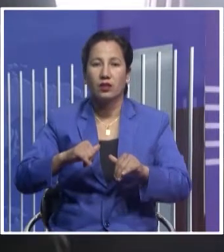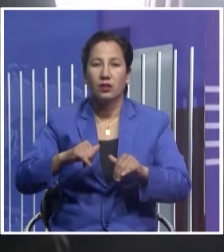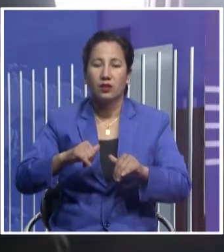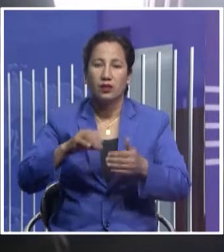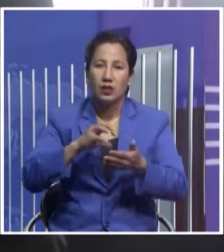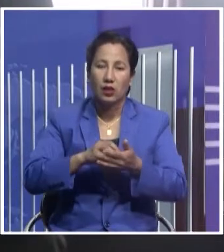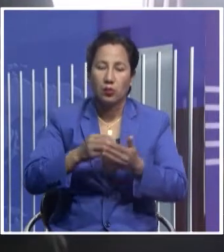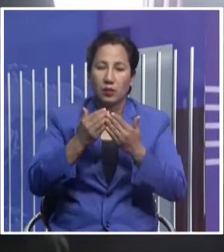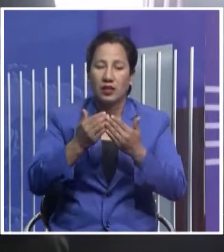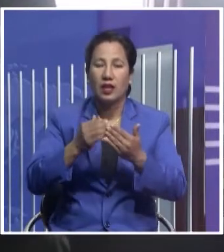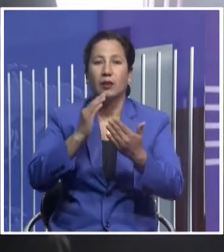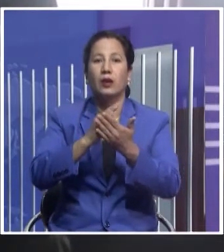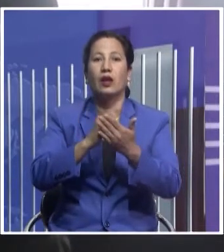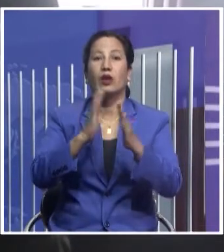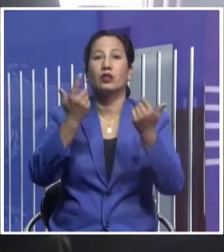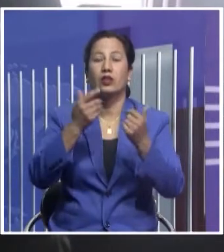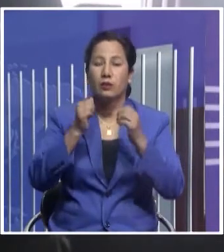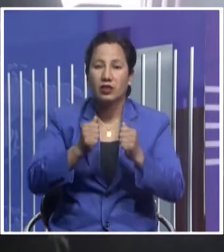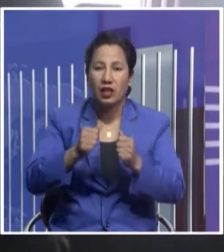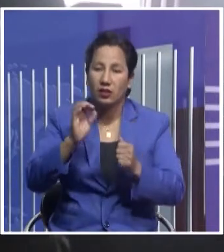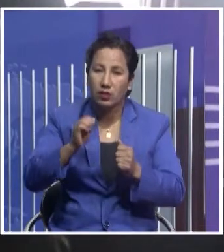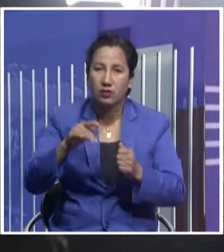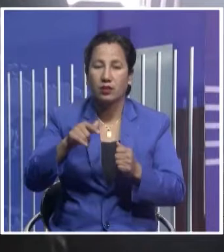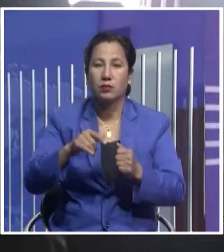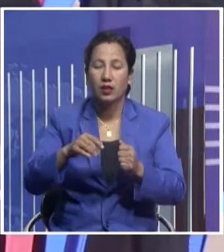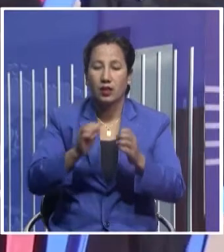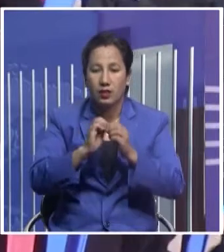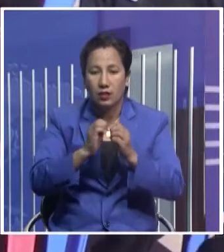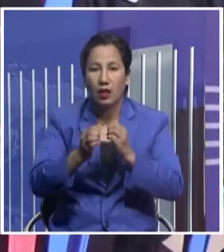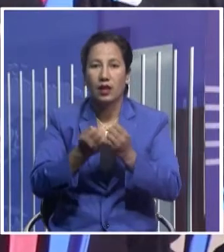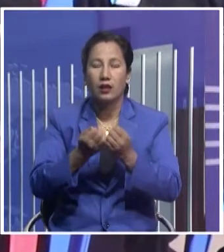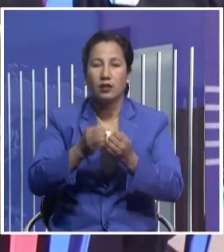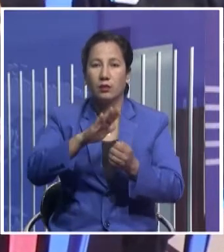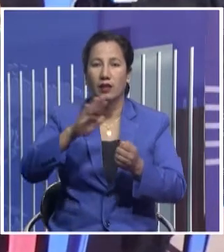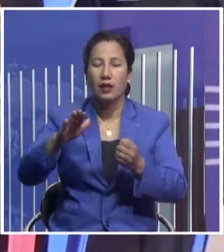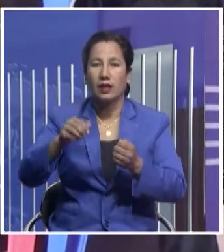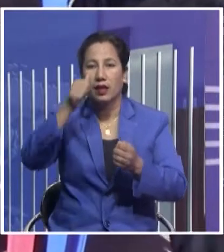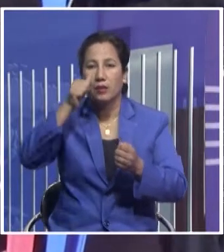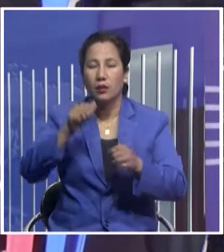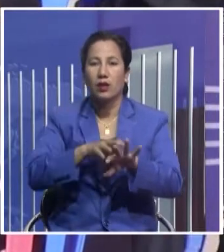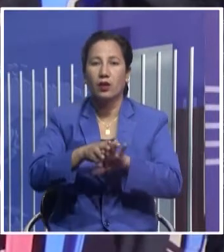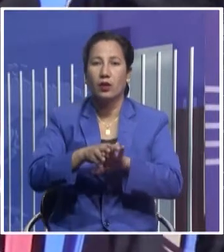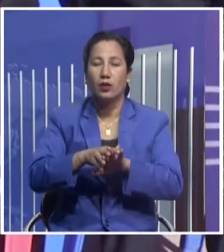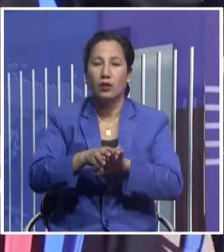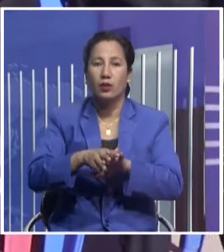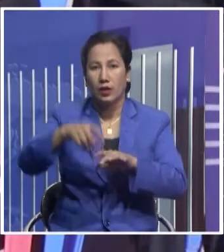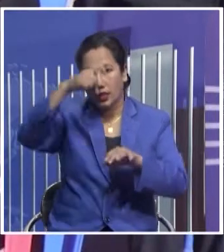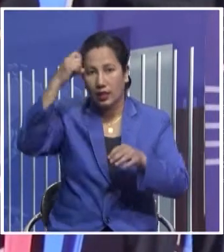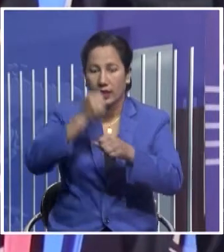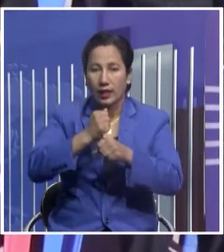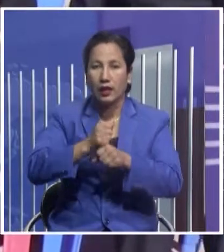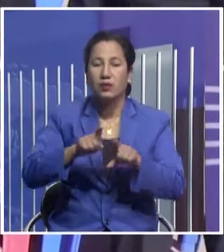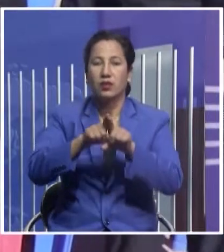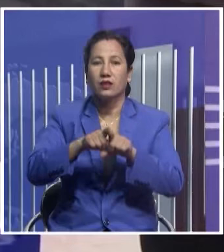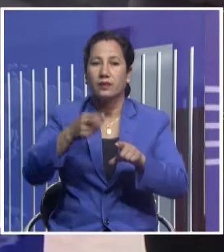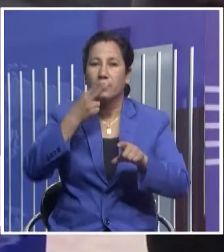हामीले विद्यालयमा कसरी चाहिँ यिनीहरूलाई टिकाउन सक्छौँ त्यसमा हामी सरसल्लाह गर्छौँ। बालबालिकाका अभिभावकहरू ज्याला मजदुरीका साथै